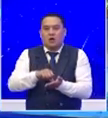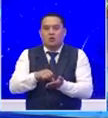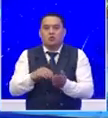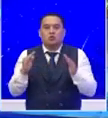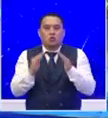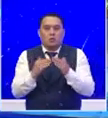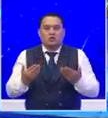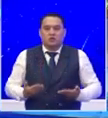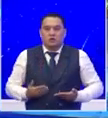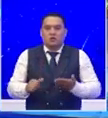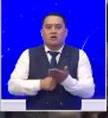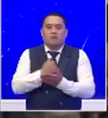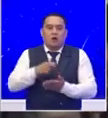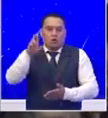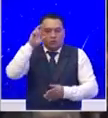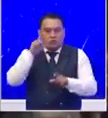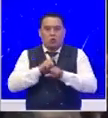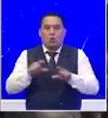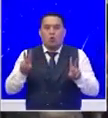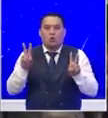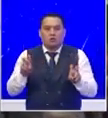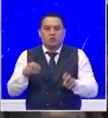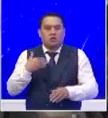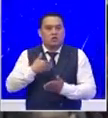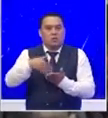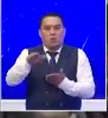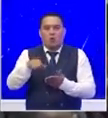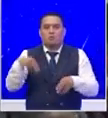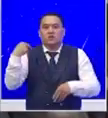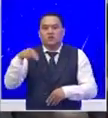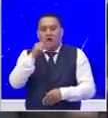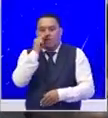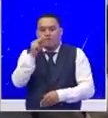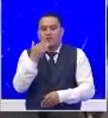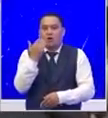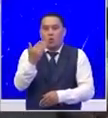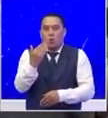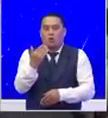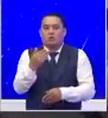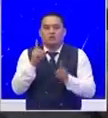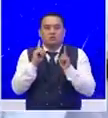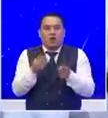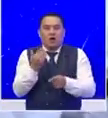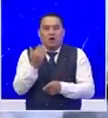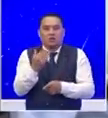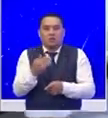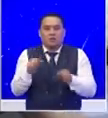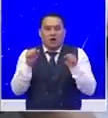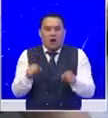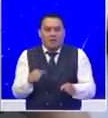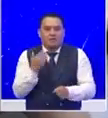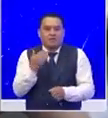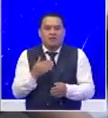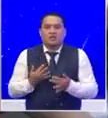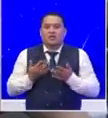дому, где живет глава государства. С лозунгом «Не мой президент» митингующие обвиняли его в политике соглашательства с правыми радикалами